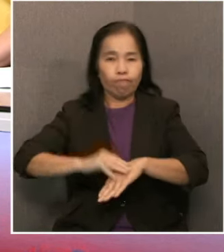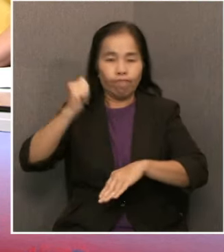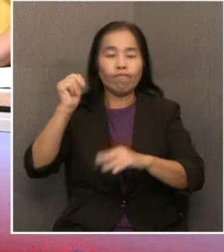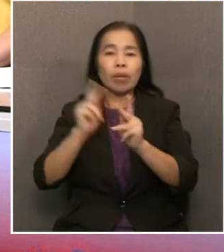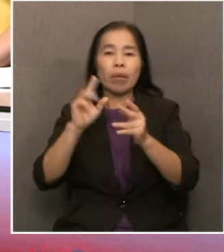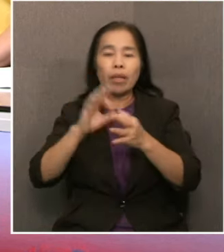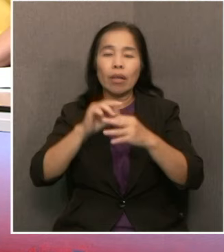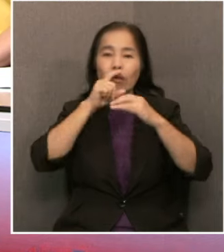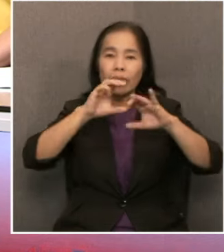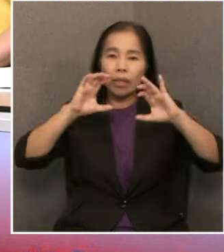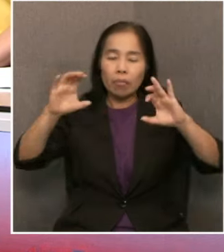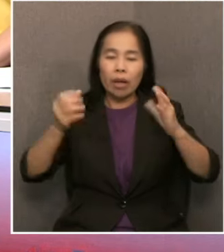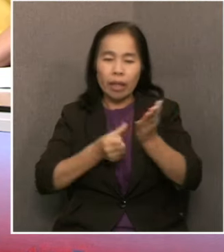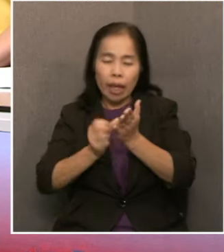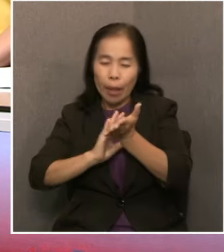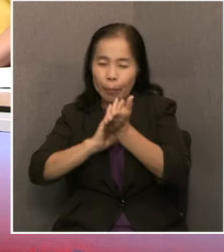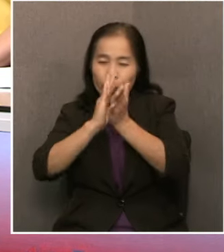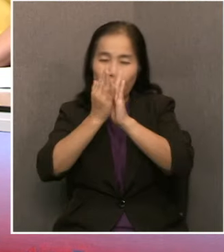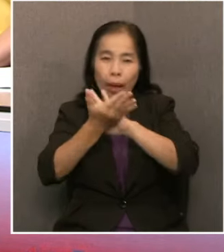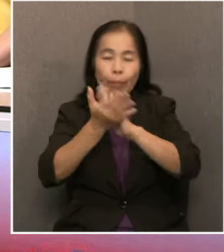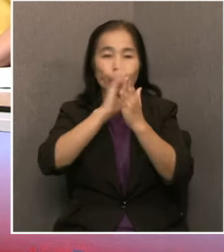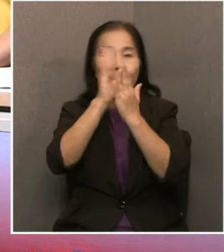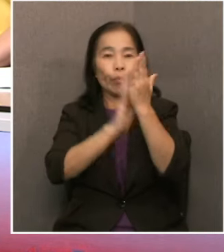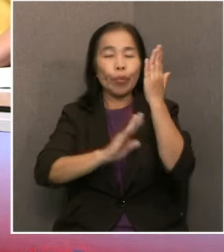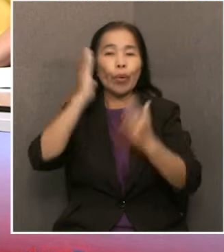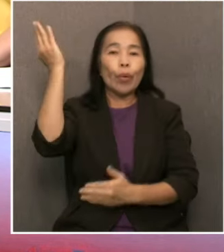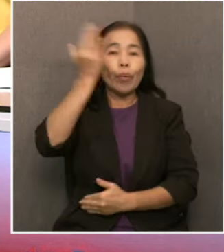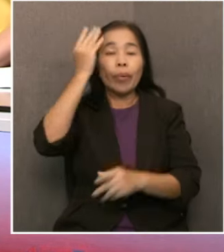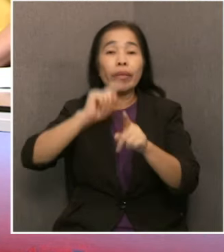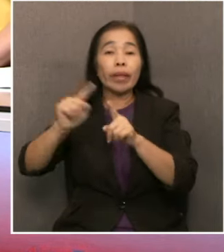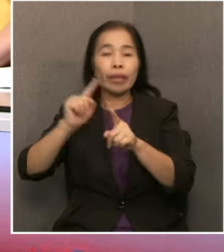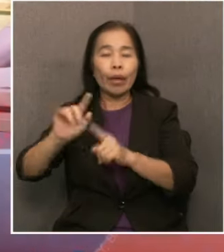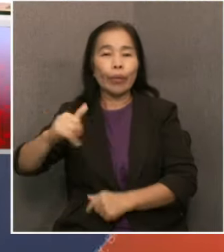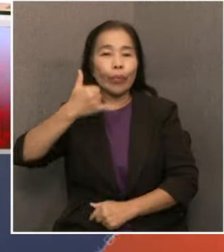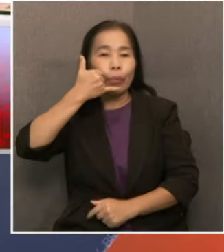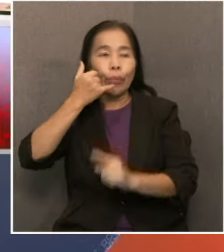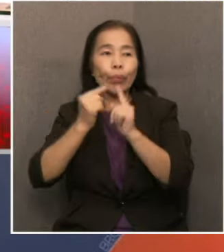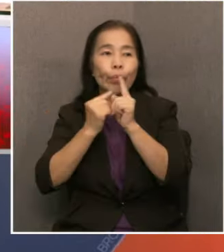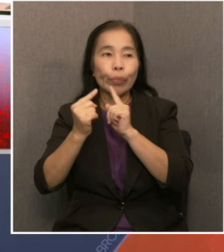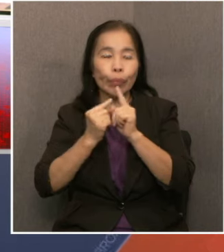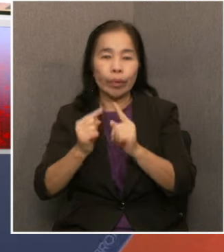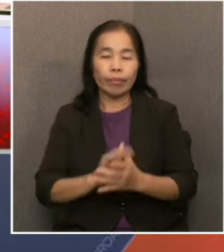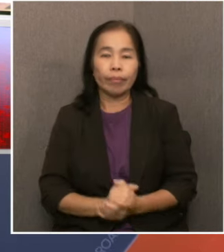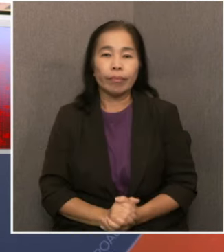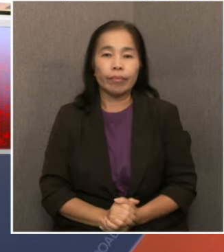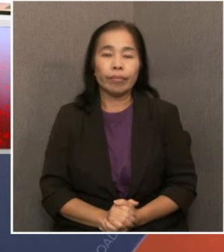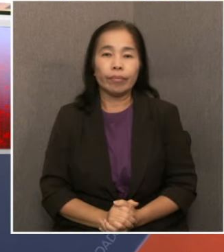รัฐบาลว่ด้การเปลนแลงสภาพภูมอากาศอาจารอยู่ใสายกับเราแล้ว อาจาร์ Seori สวัสดีค่ะสดีค่ะ